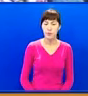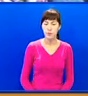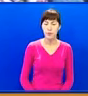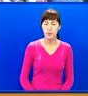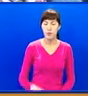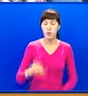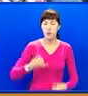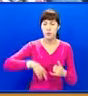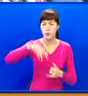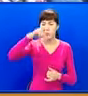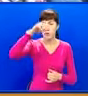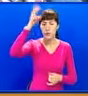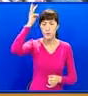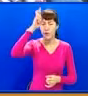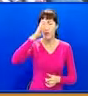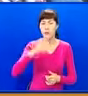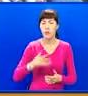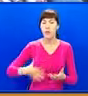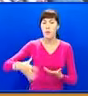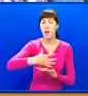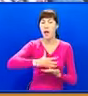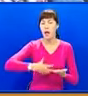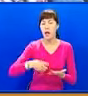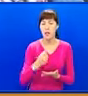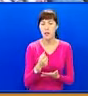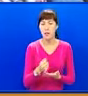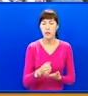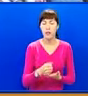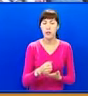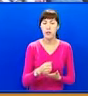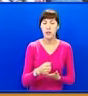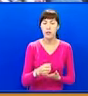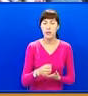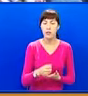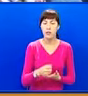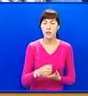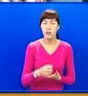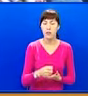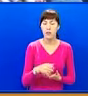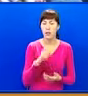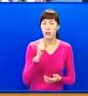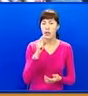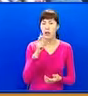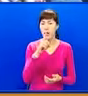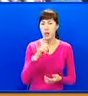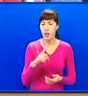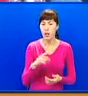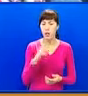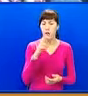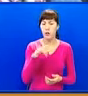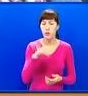түркі жұртының бір шаңырақтың астына жиып, қағанат болған ер буынның Естемей қаған мен Абыз Қоныкөктің